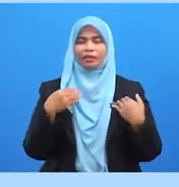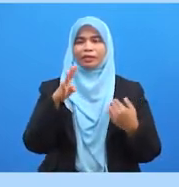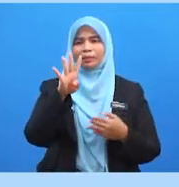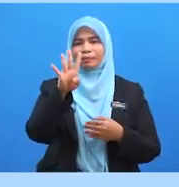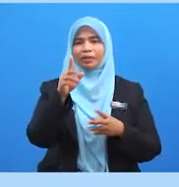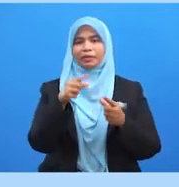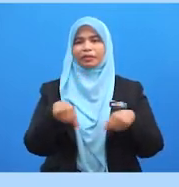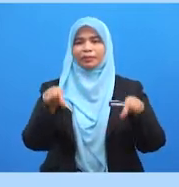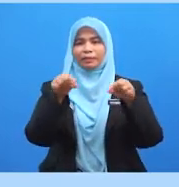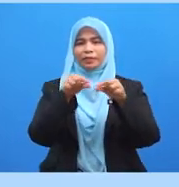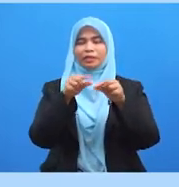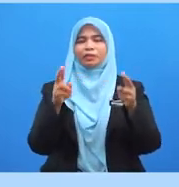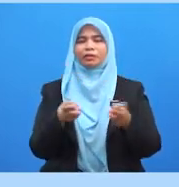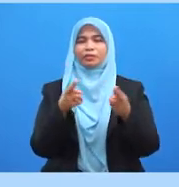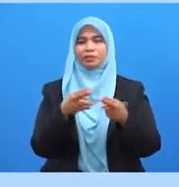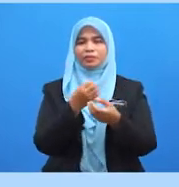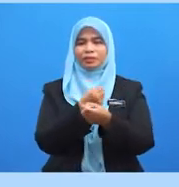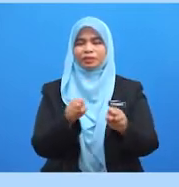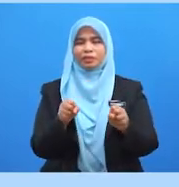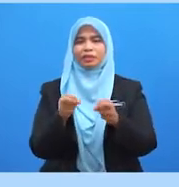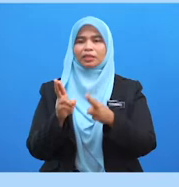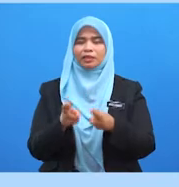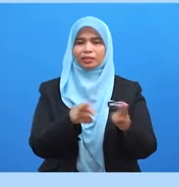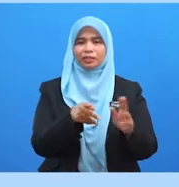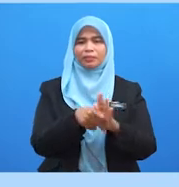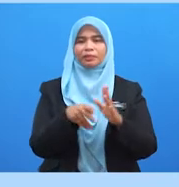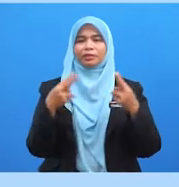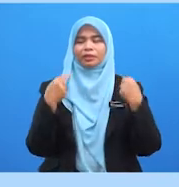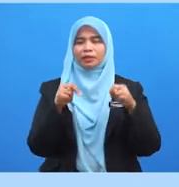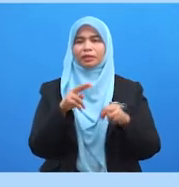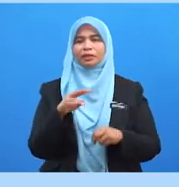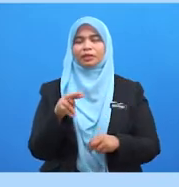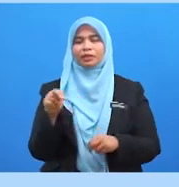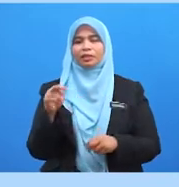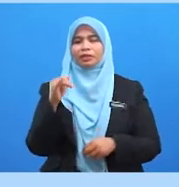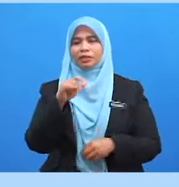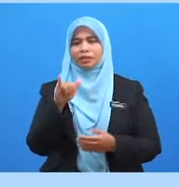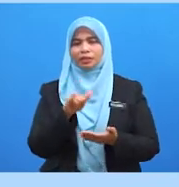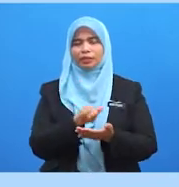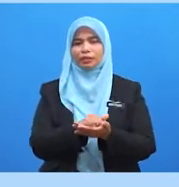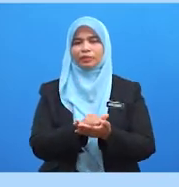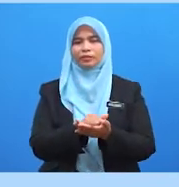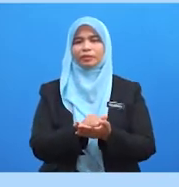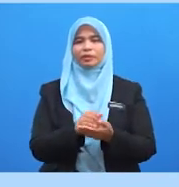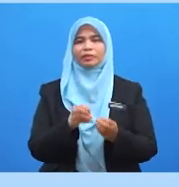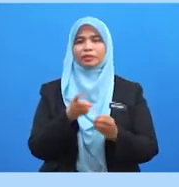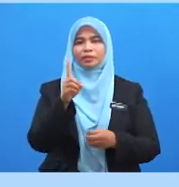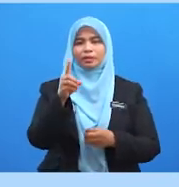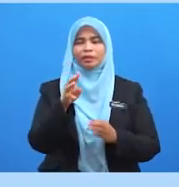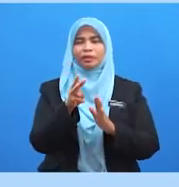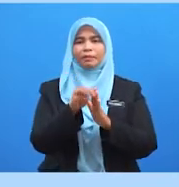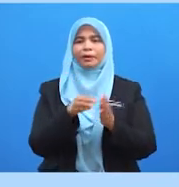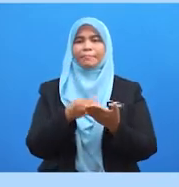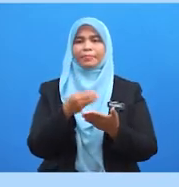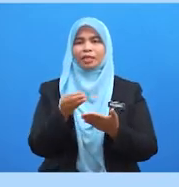empat kepentingan usahawan menyediakan rancangan perniagaan, iaitu yang